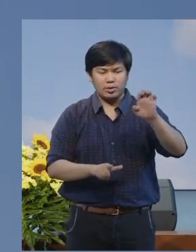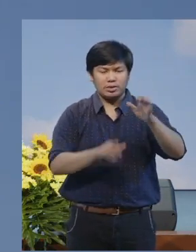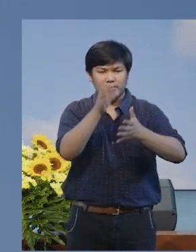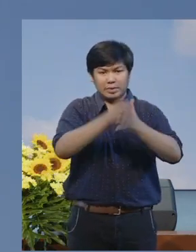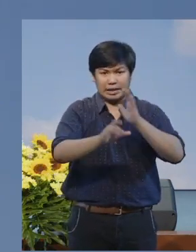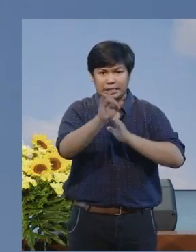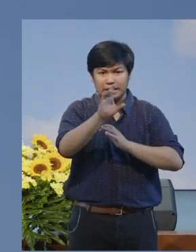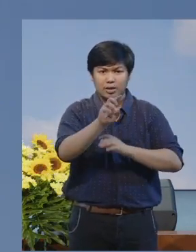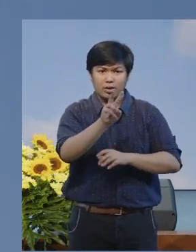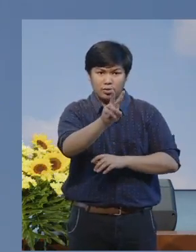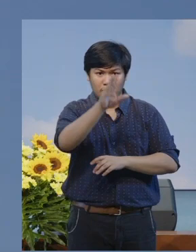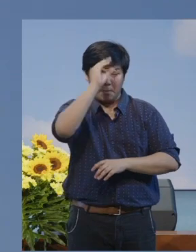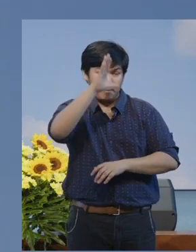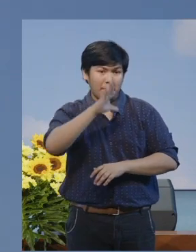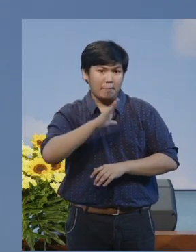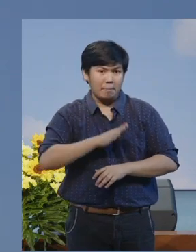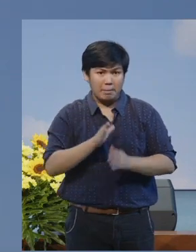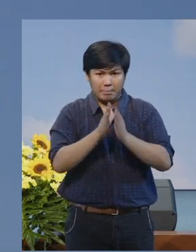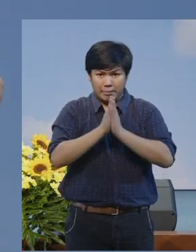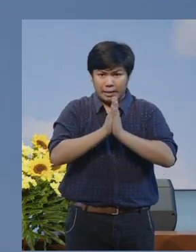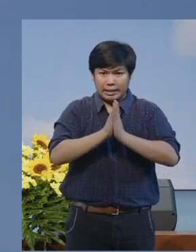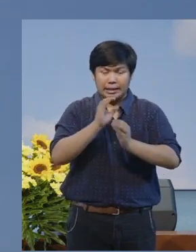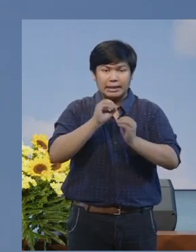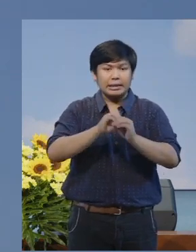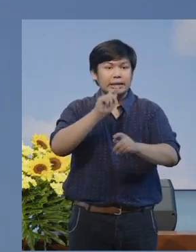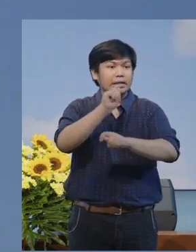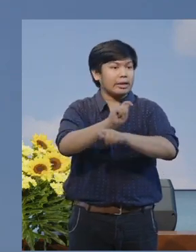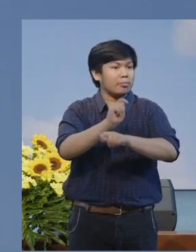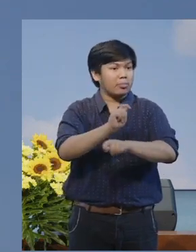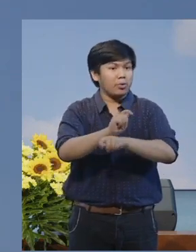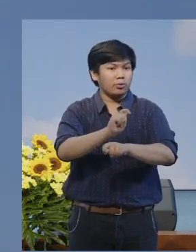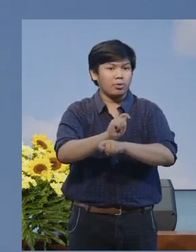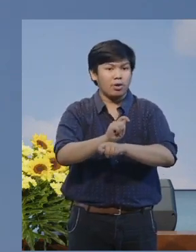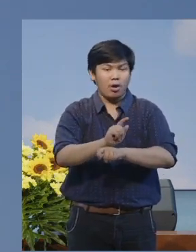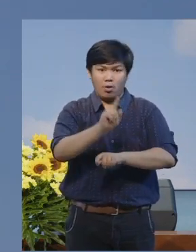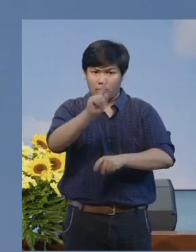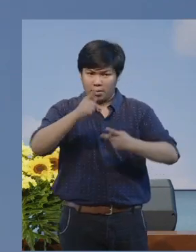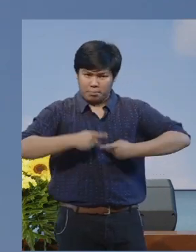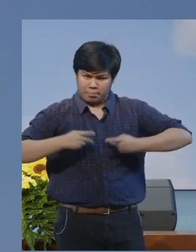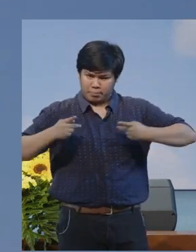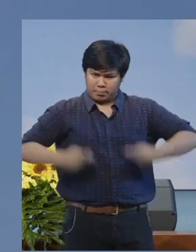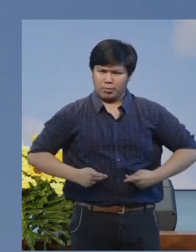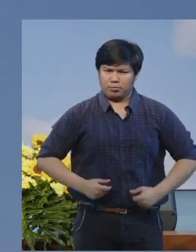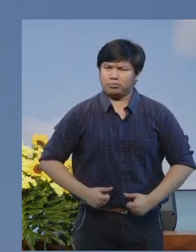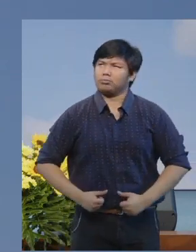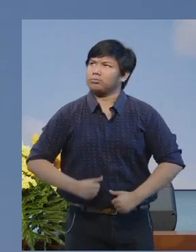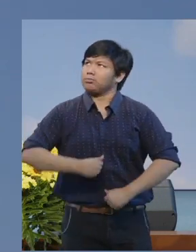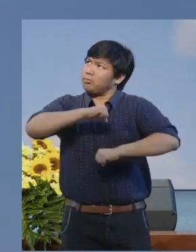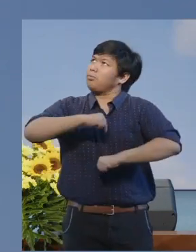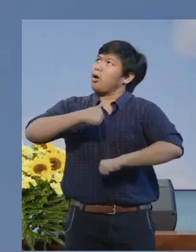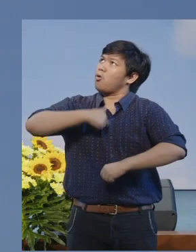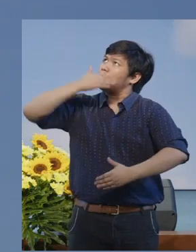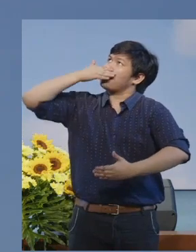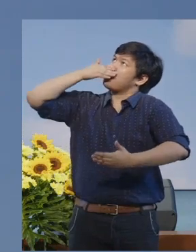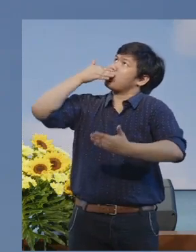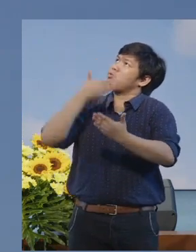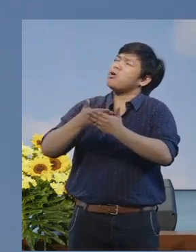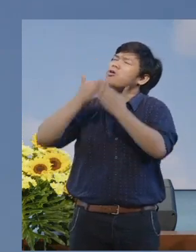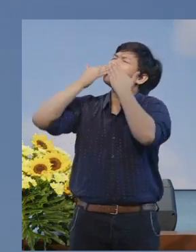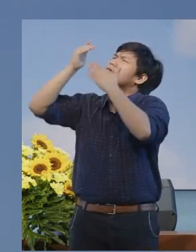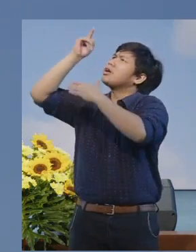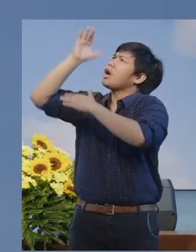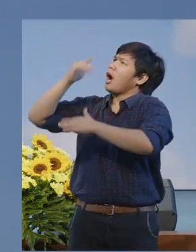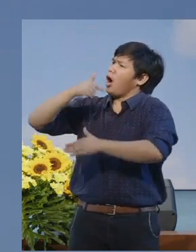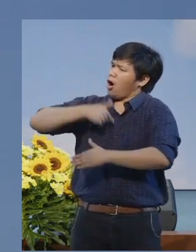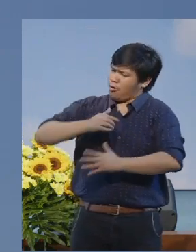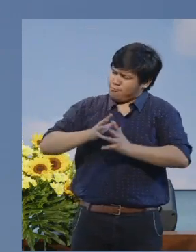nananalangin sa synagogue. Yung isa po ay isang pariseo. Sabi niya, salamat o Diyos